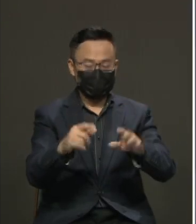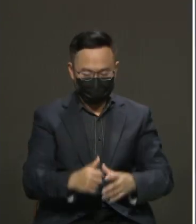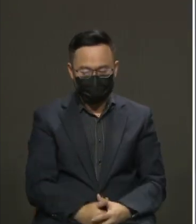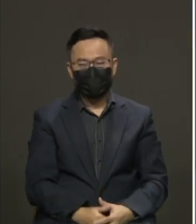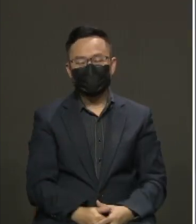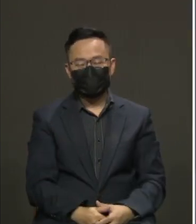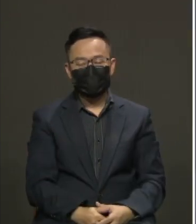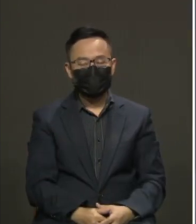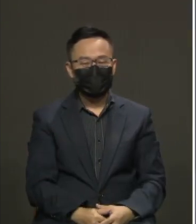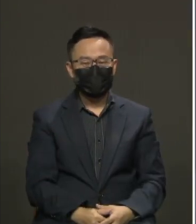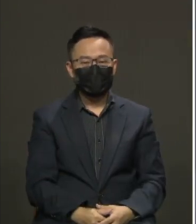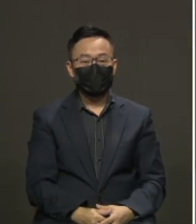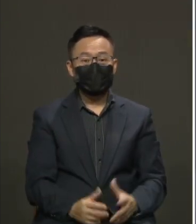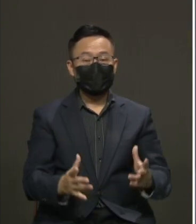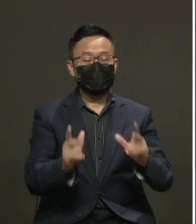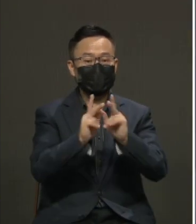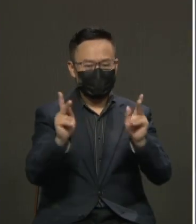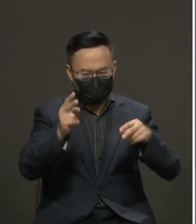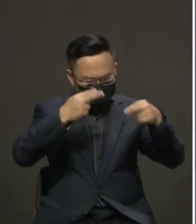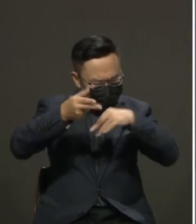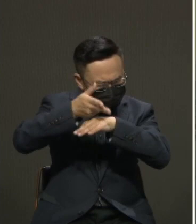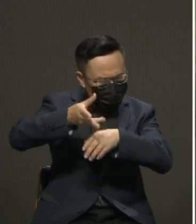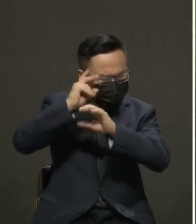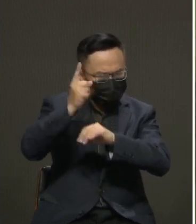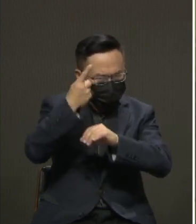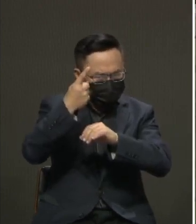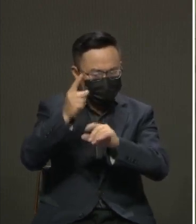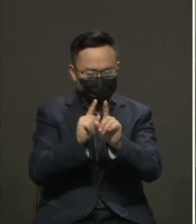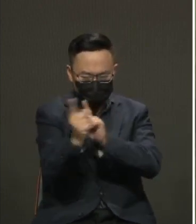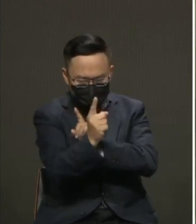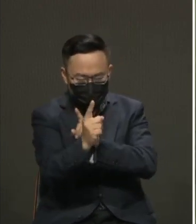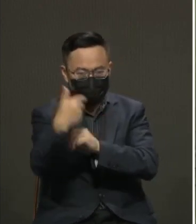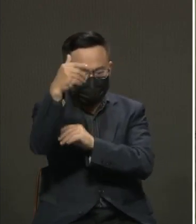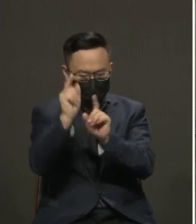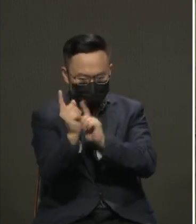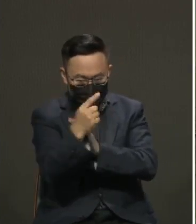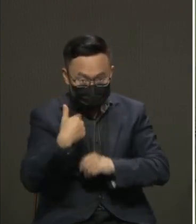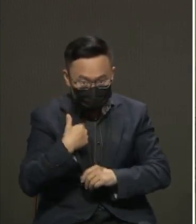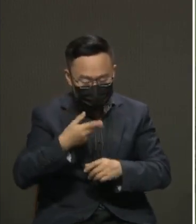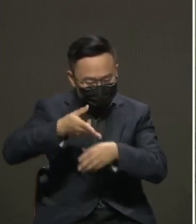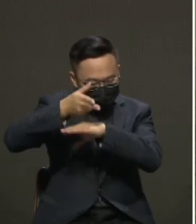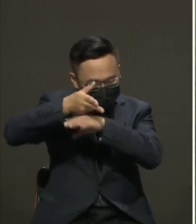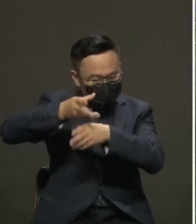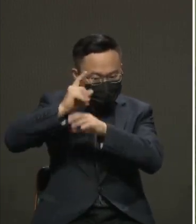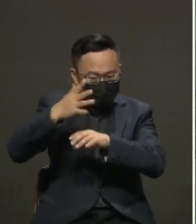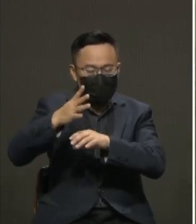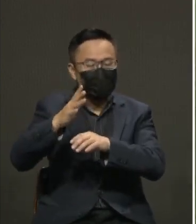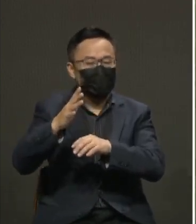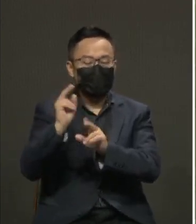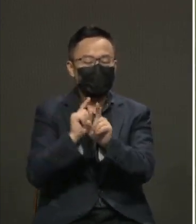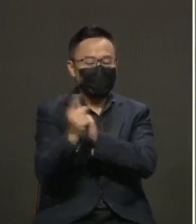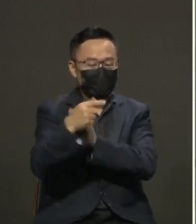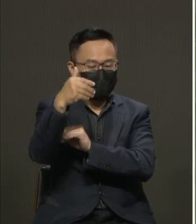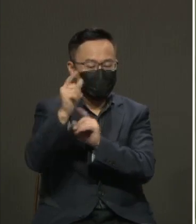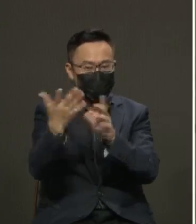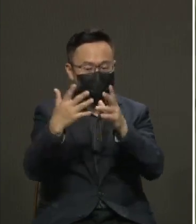งสักหน่อยก็แล้วกันนะคะผู้ตัดสินมีการเช็ค VAR นั่นก็คือเช็คล้ำหน้านะคะแต่ว่าปรากฏว่าก็ยืนยันเป็นประตูนะคะแต่